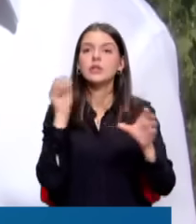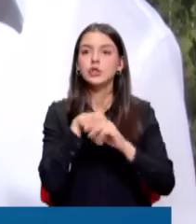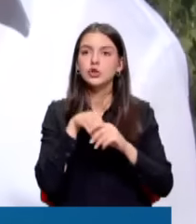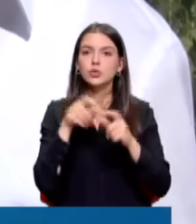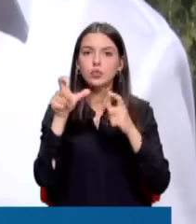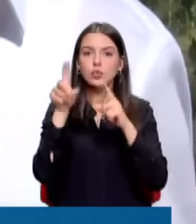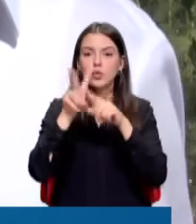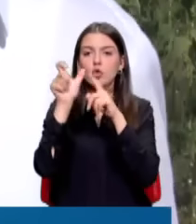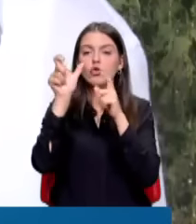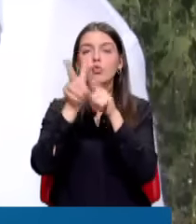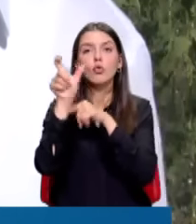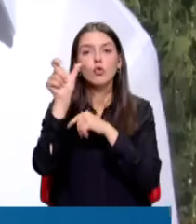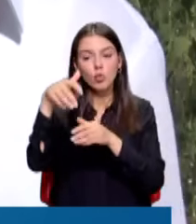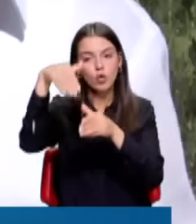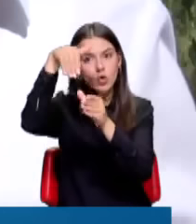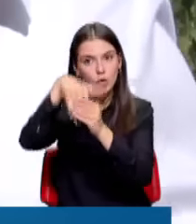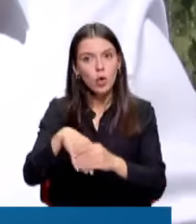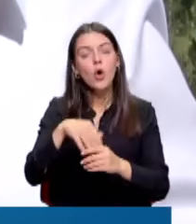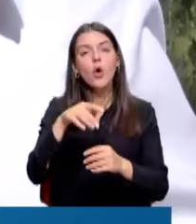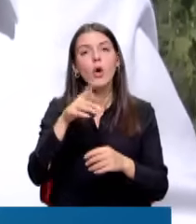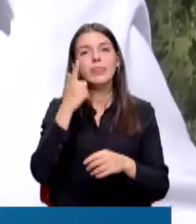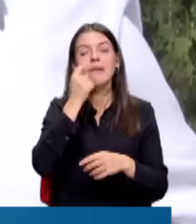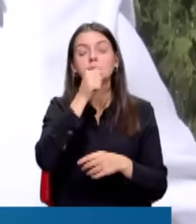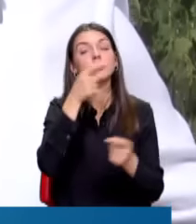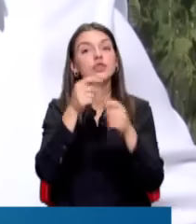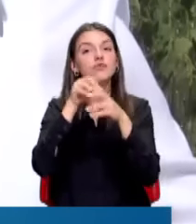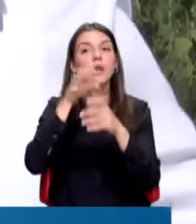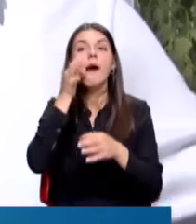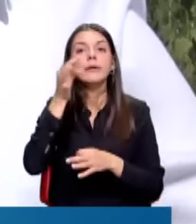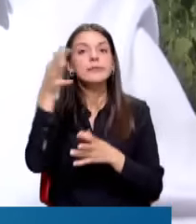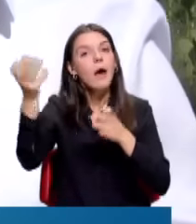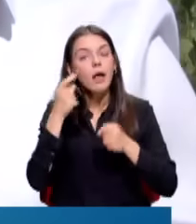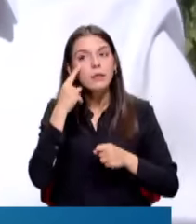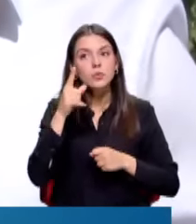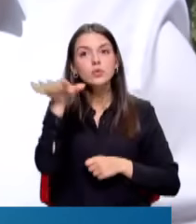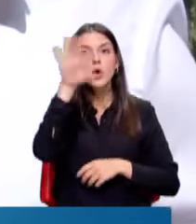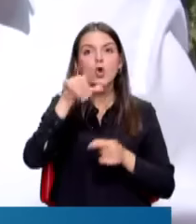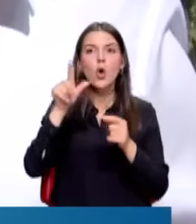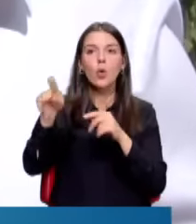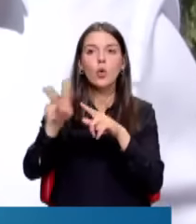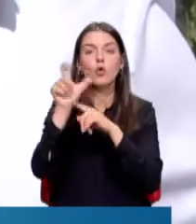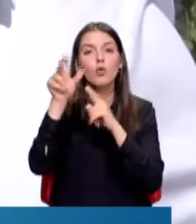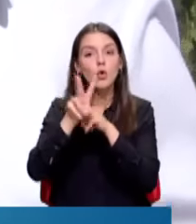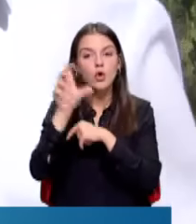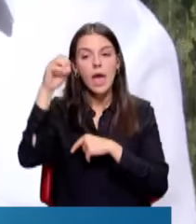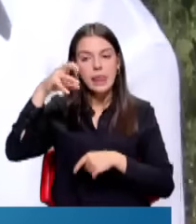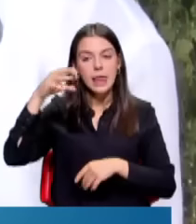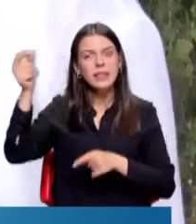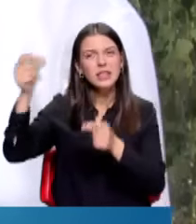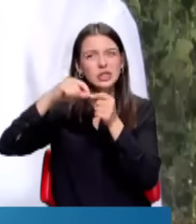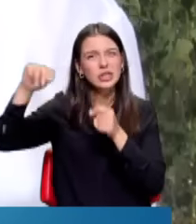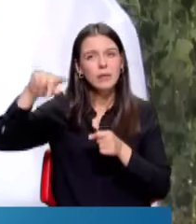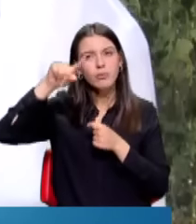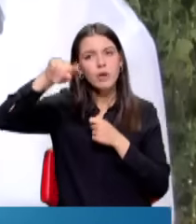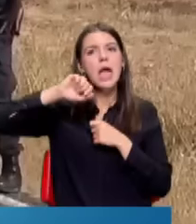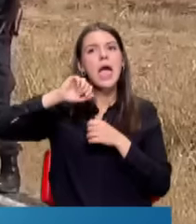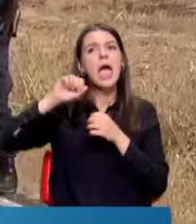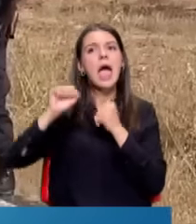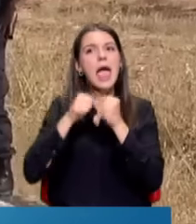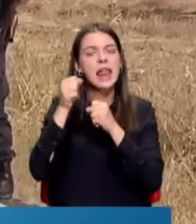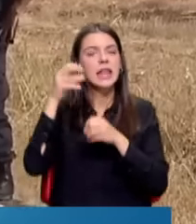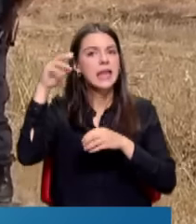kuyu vurma bahanesiyle DSİ'den alınan izinle bir kuyu vurulmuş. Sonra o kuyuya elektrik çekilir gibi elektrik çekilerek bunlar enerjiye